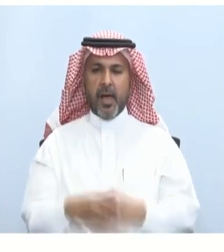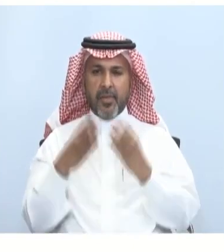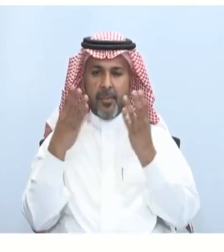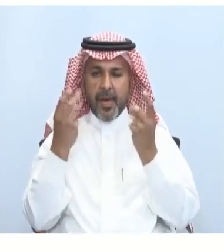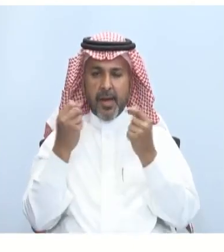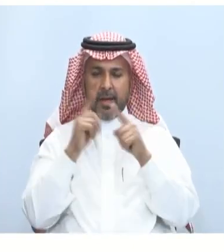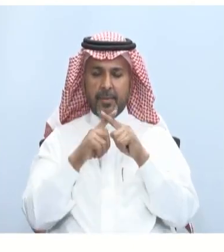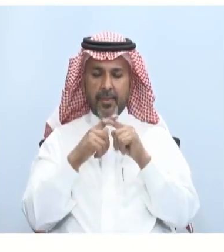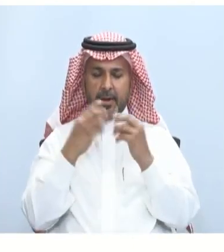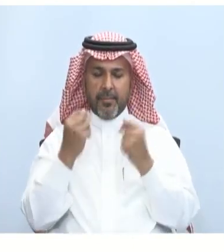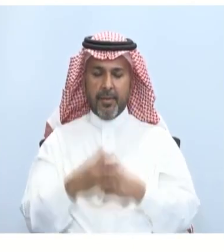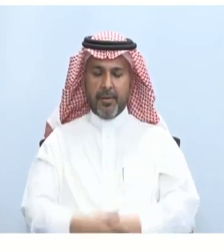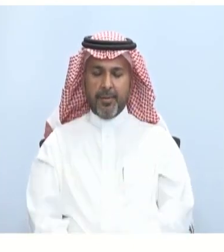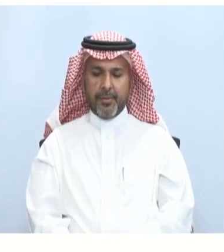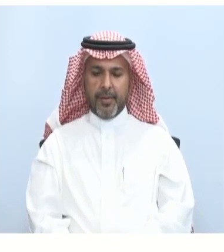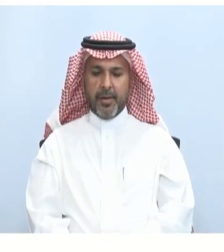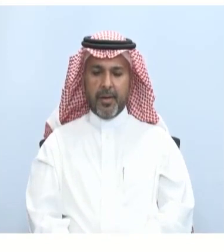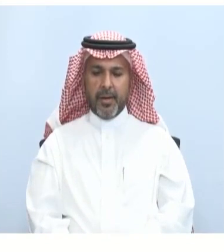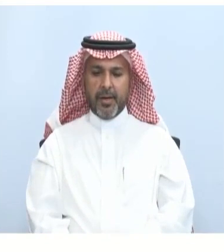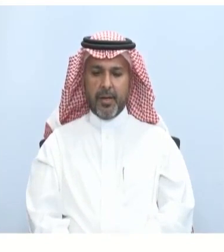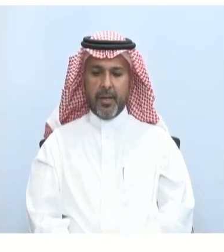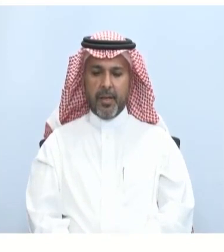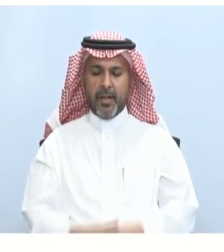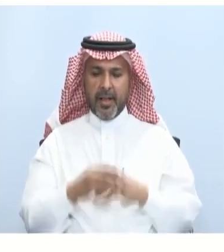في من راح اضرب الخمسه في الثلاثه